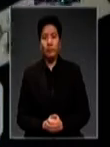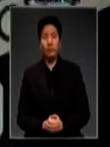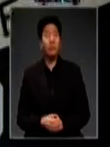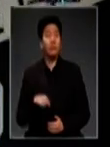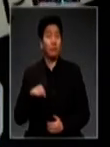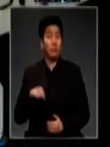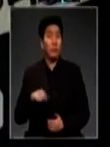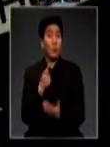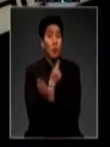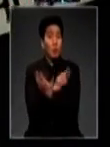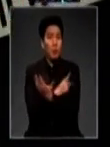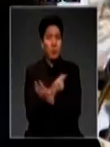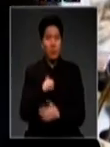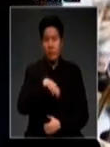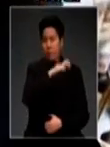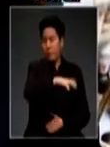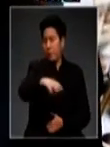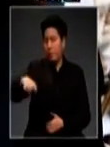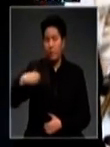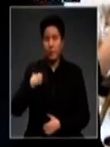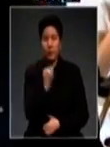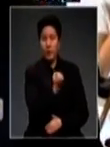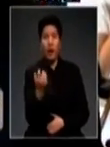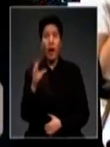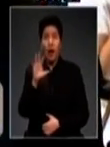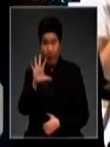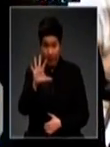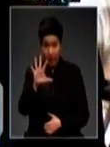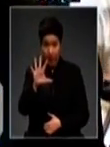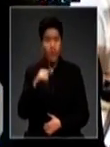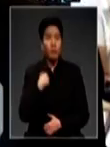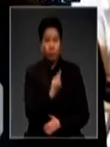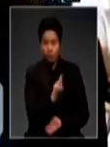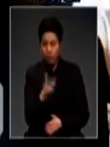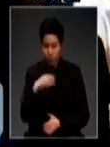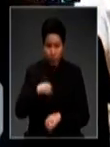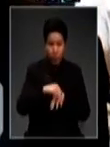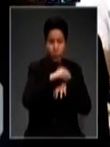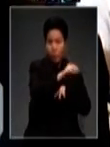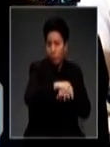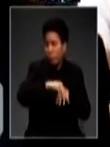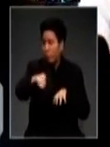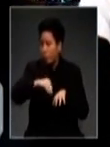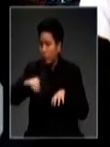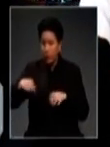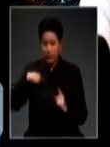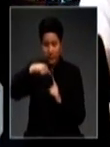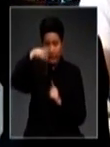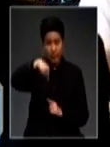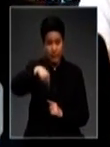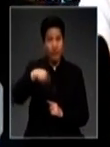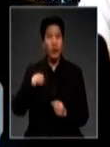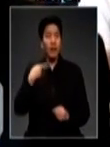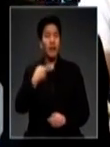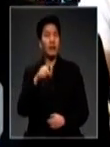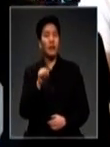ภูเก็ตเนี่ยจริงๆมีโคเวิร์กิ้งสเปซทั้งหมด5ที่นะครับแล้วก็5ที่เนี่ยก็กระจายอยู่ส่วนต่างๆนะครับอย่างที่เนี่ย Hash Coworking Space เ